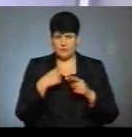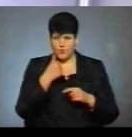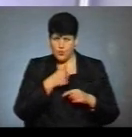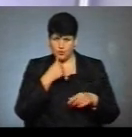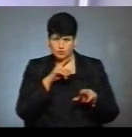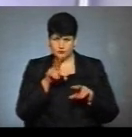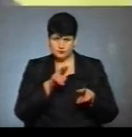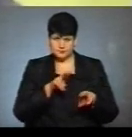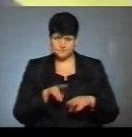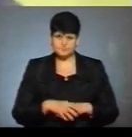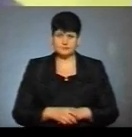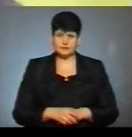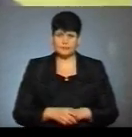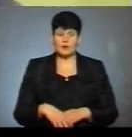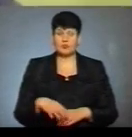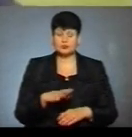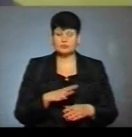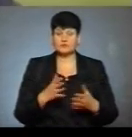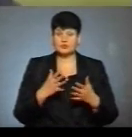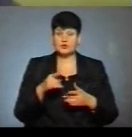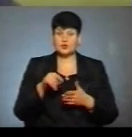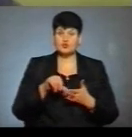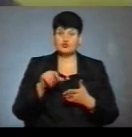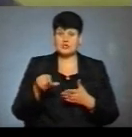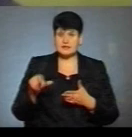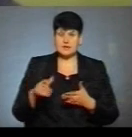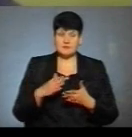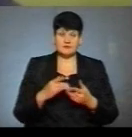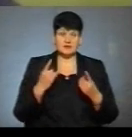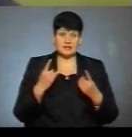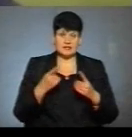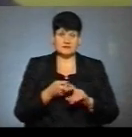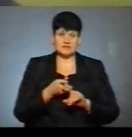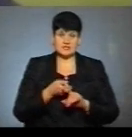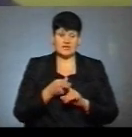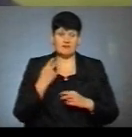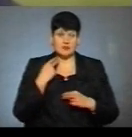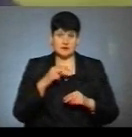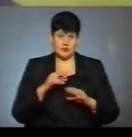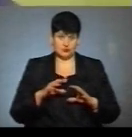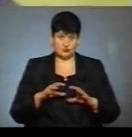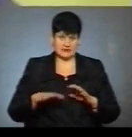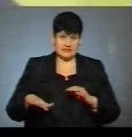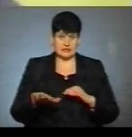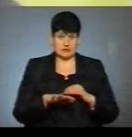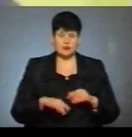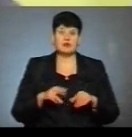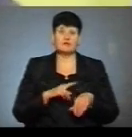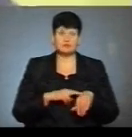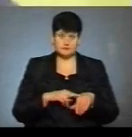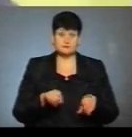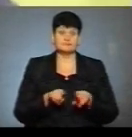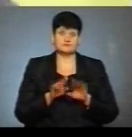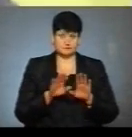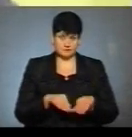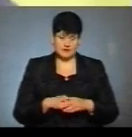розповів Василь Джоджора. Було встановлено, що її учасники мають обширні зв'язки в кримінальному середовищі, в тому числі правоохоронних